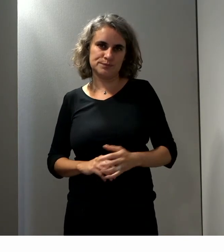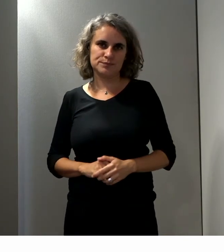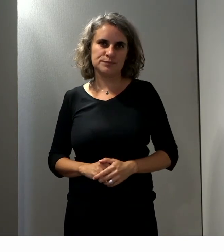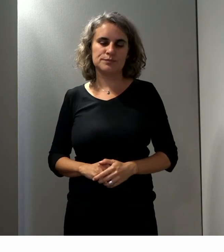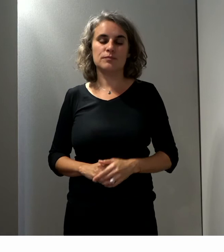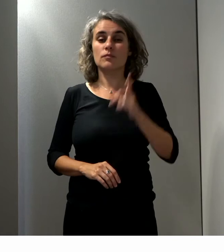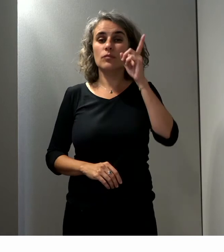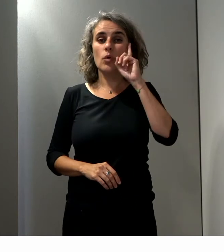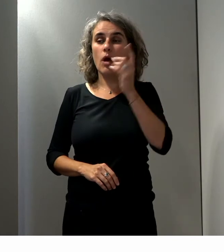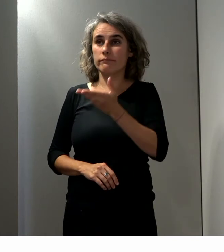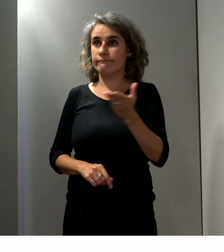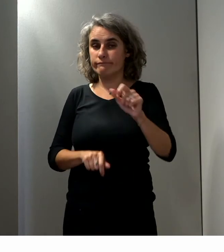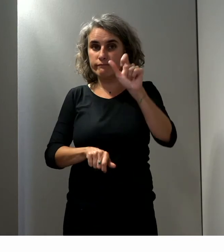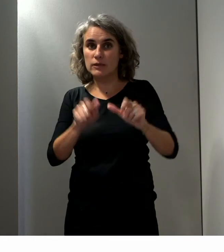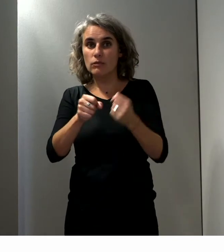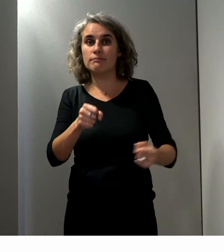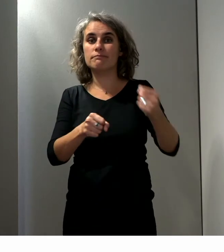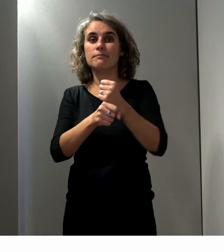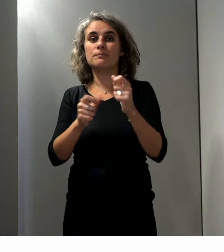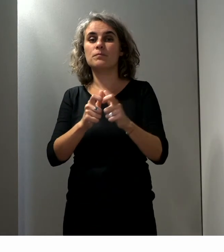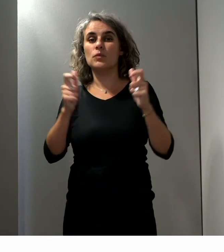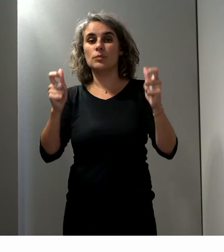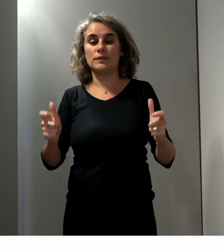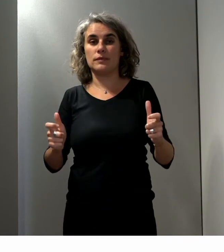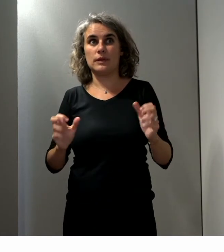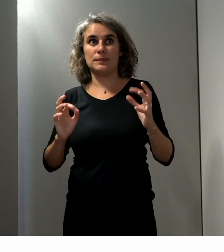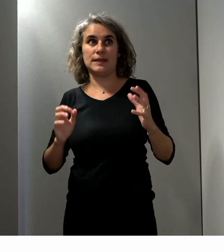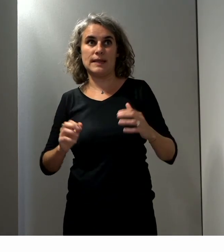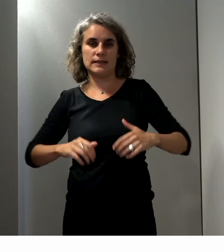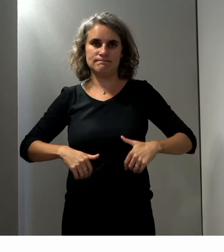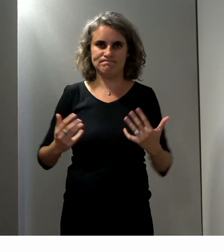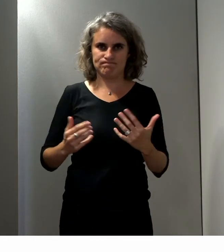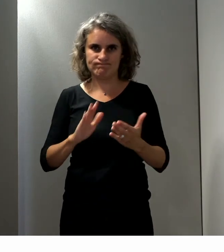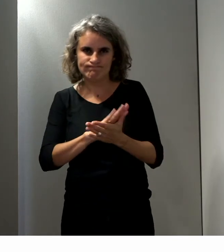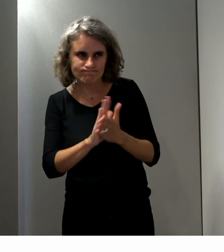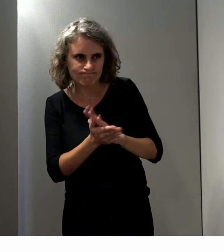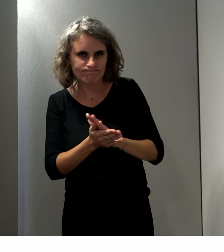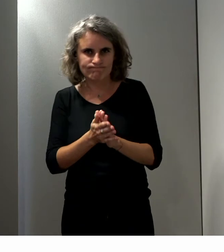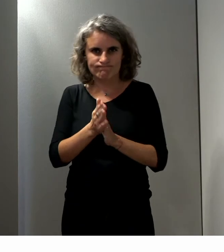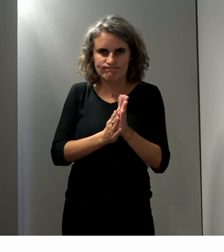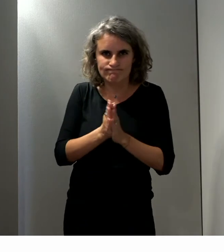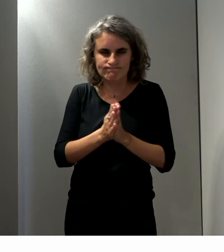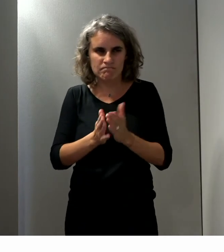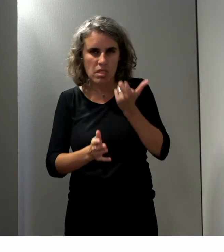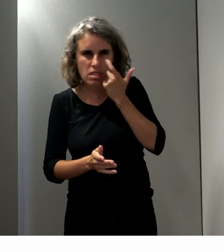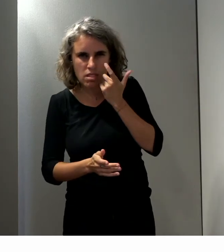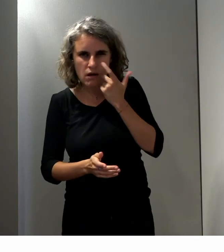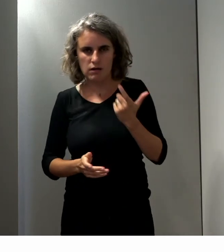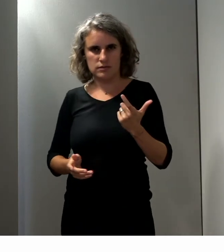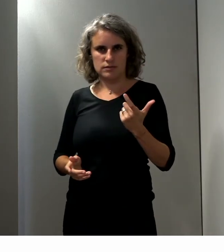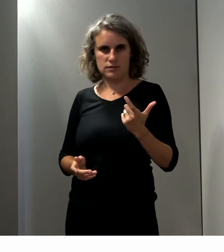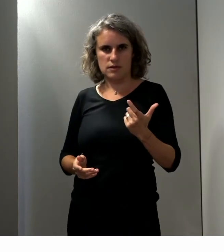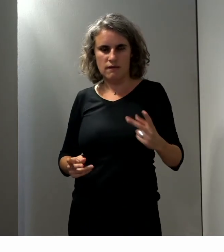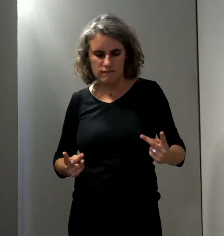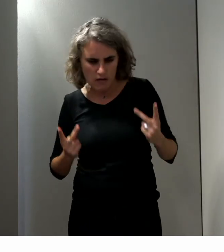Tout entrepreneur, il généralement fait un peu un pari sur ses croyances, ses valeurs et se lance